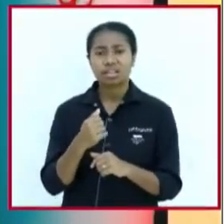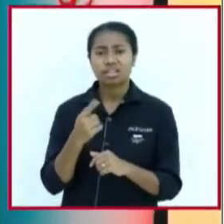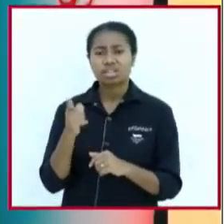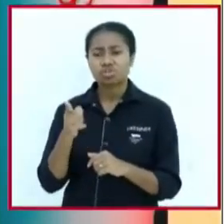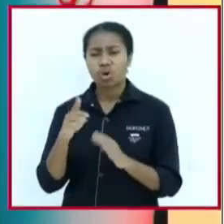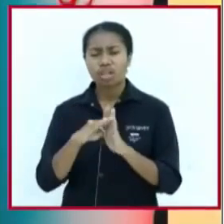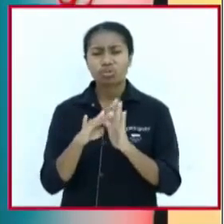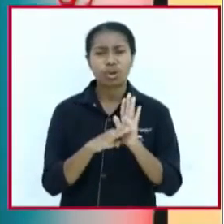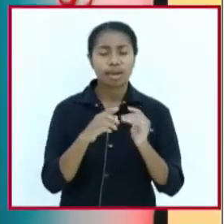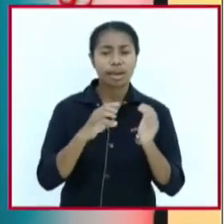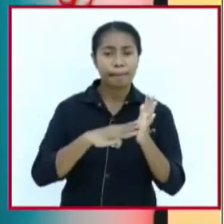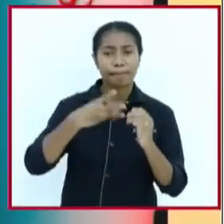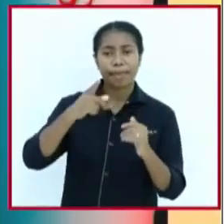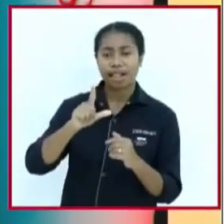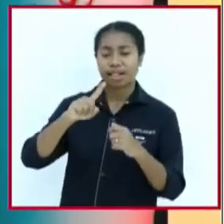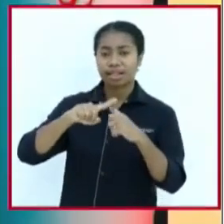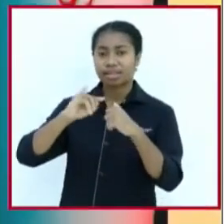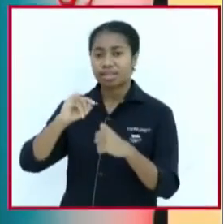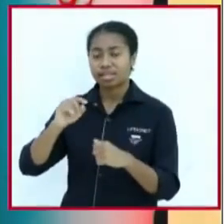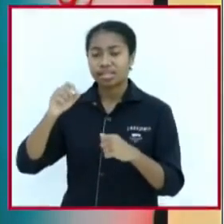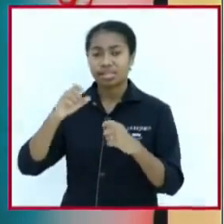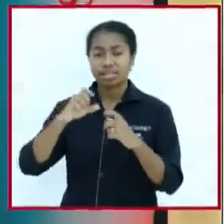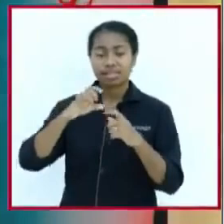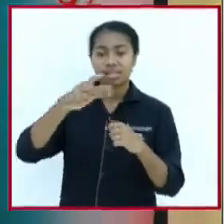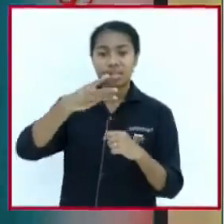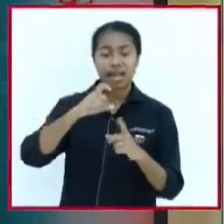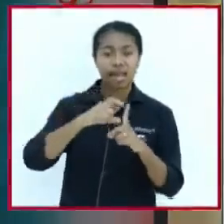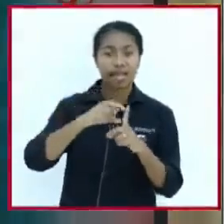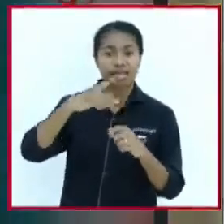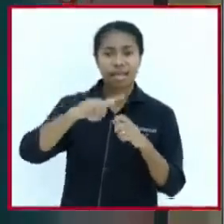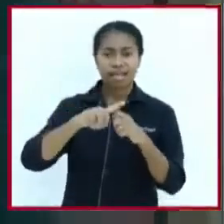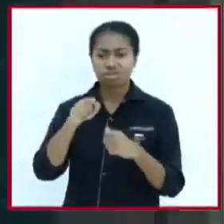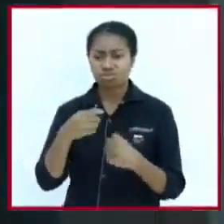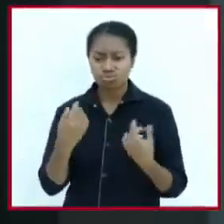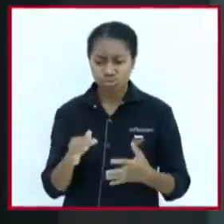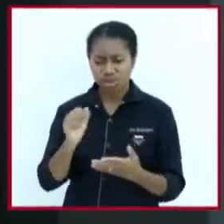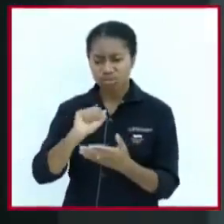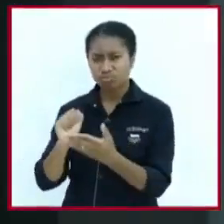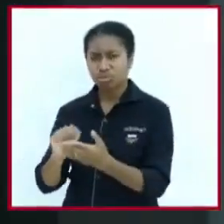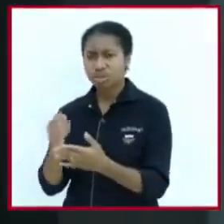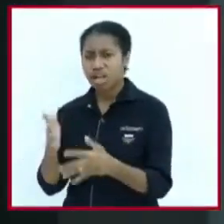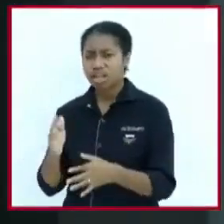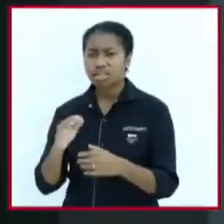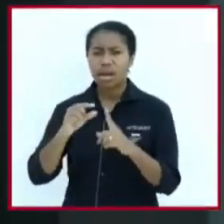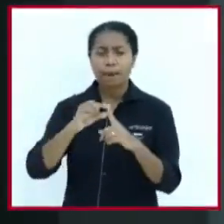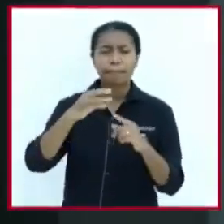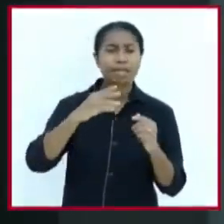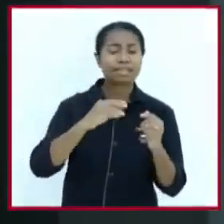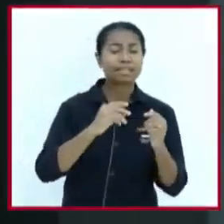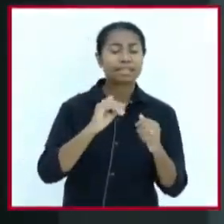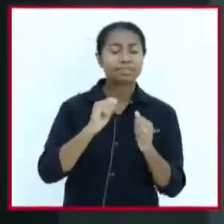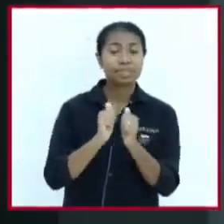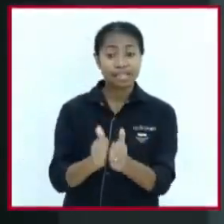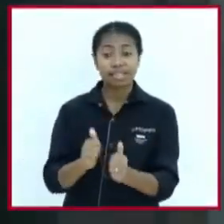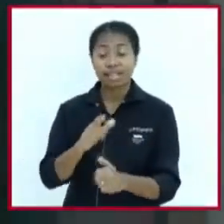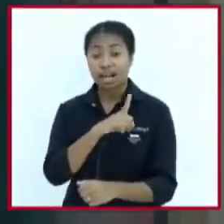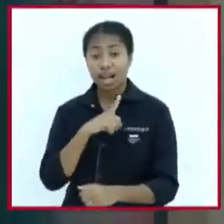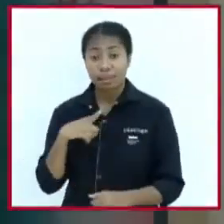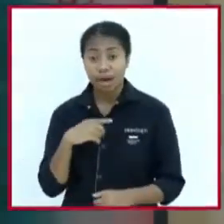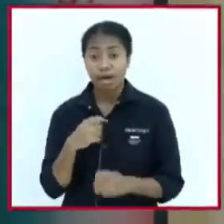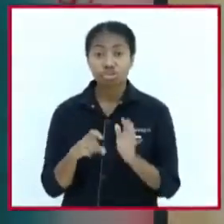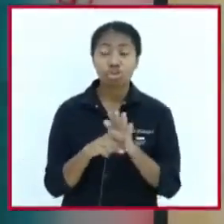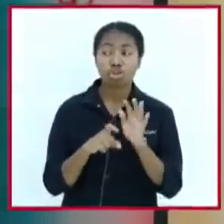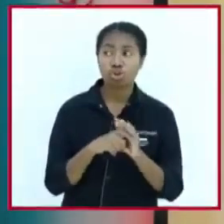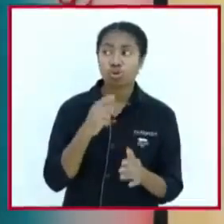ini bukan karangan penulis surat Ibrani karena ini memang sudah dinubuatkan dalam perjanjian lama misalnya Mazmur 110